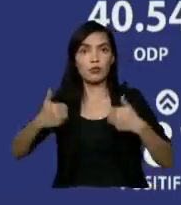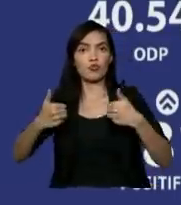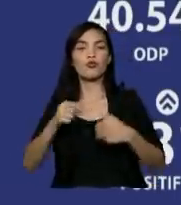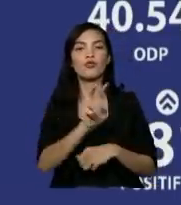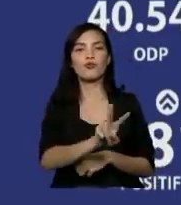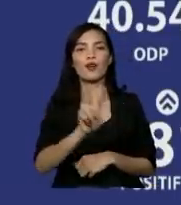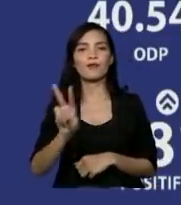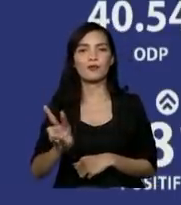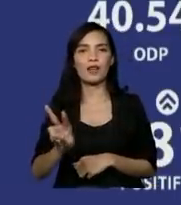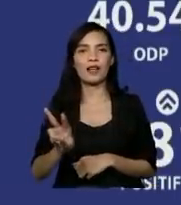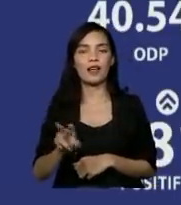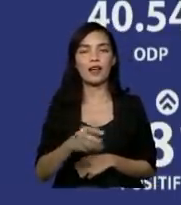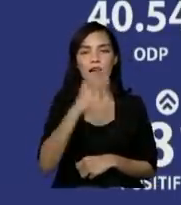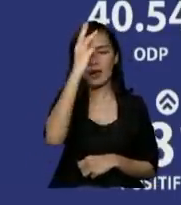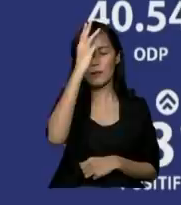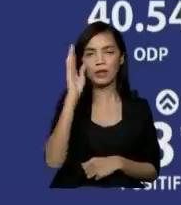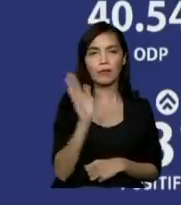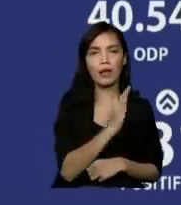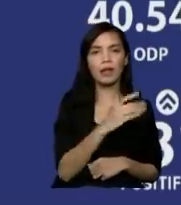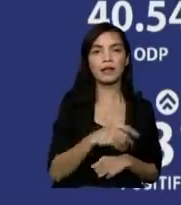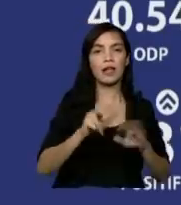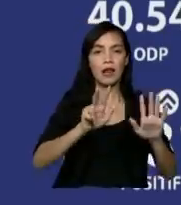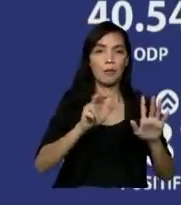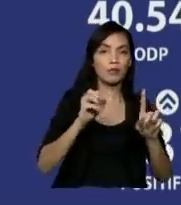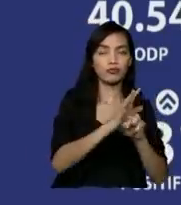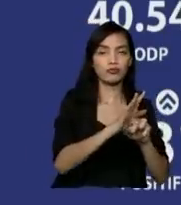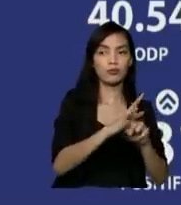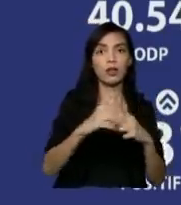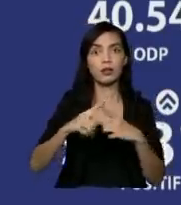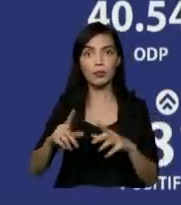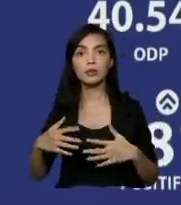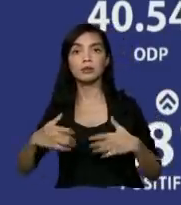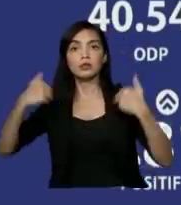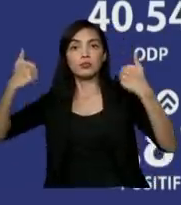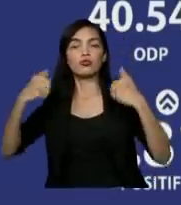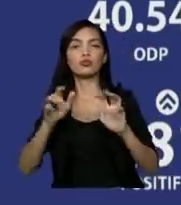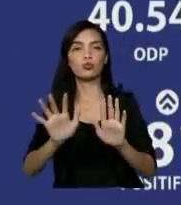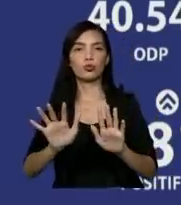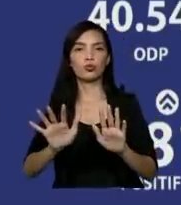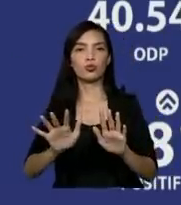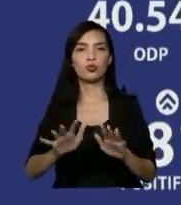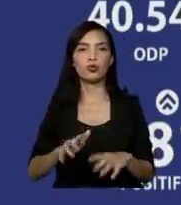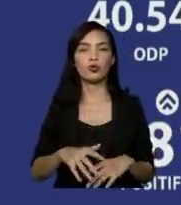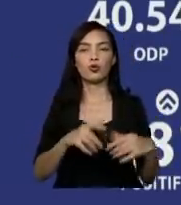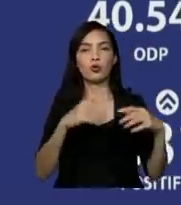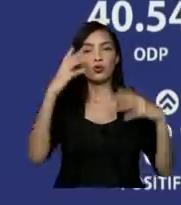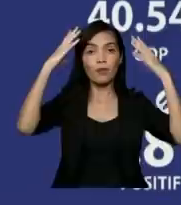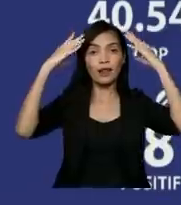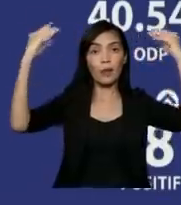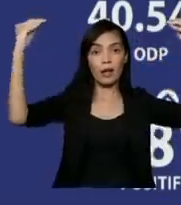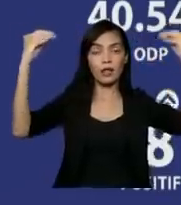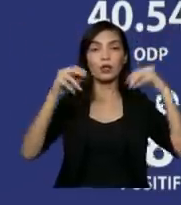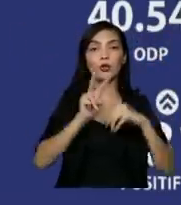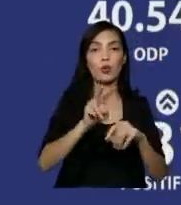sembuh Kalimantan Barat delapan kasus baru dan 10 sembuh di Sumatera Barat dua kasus